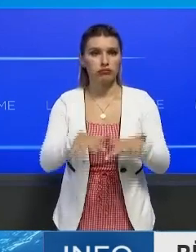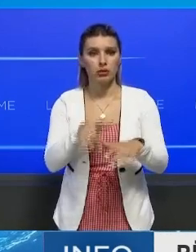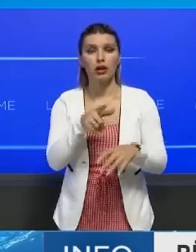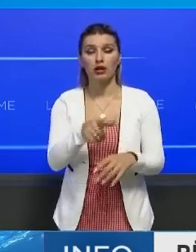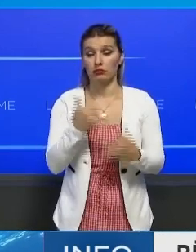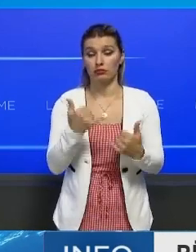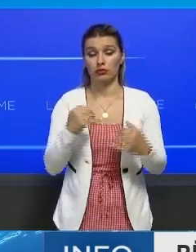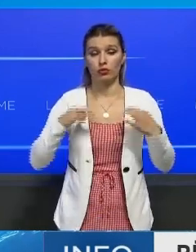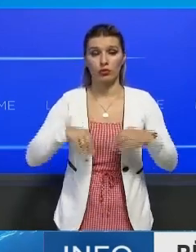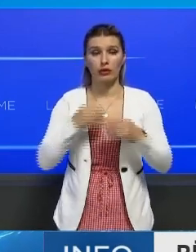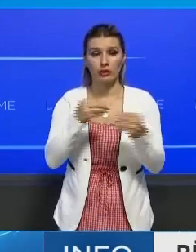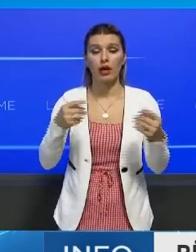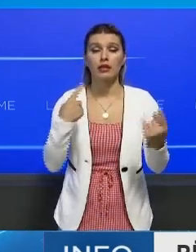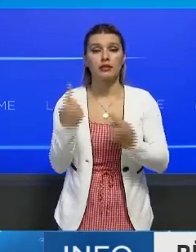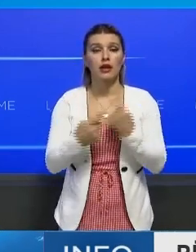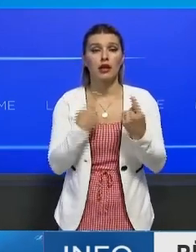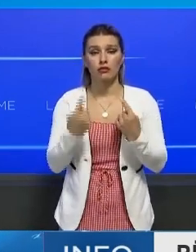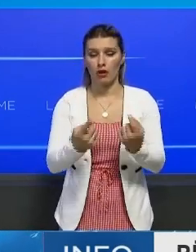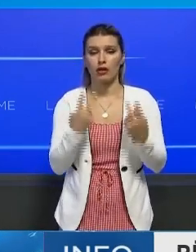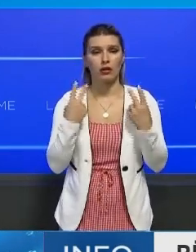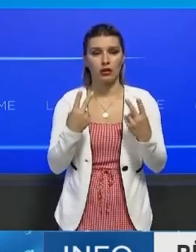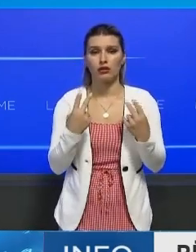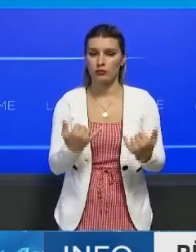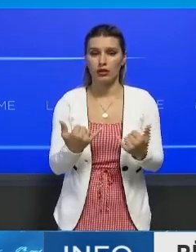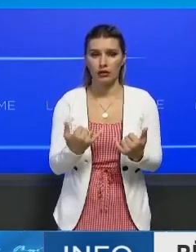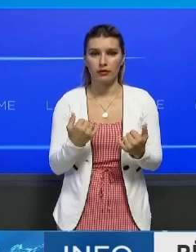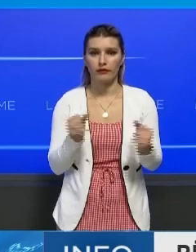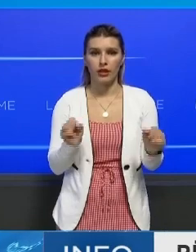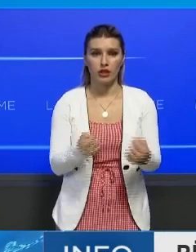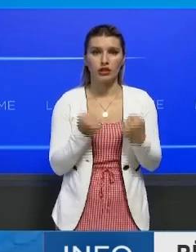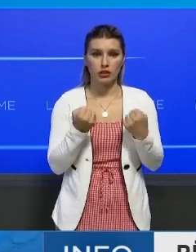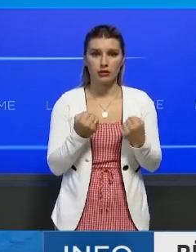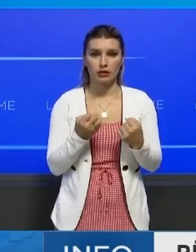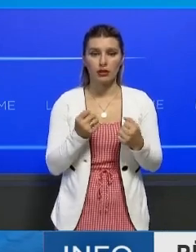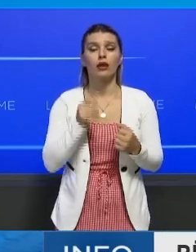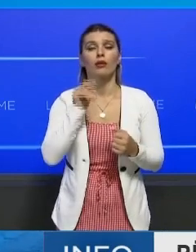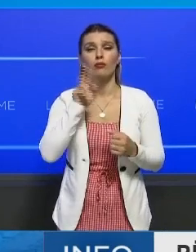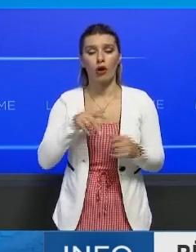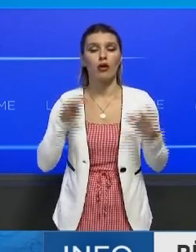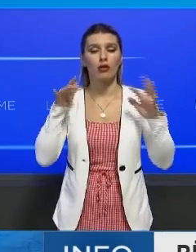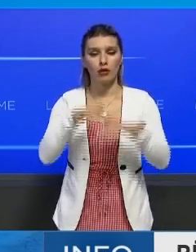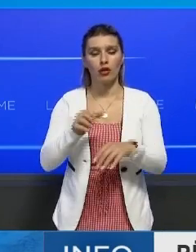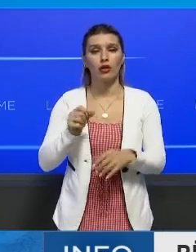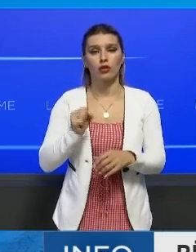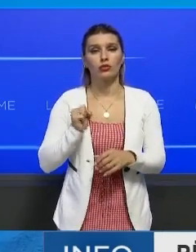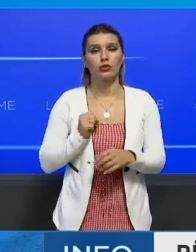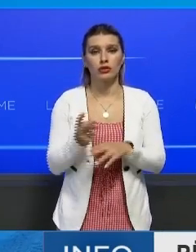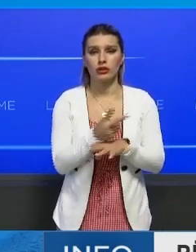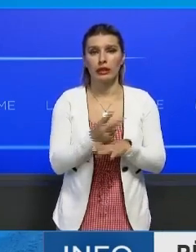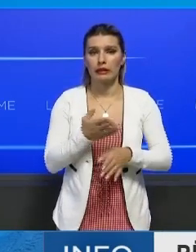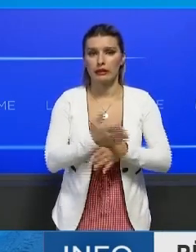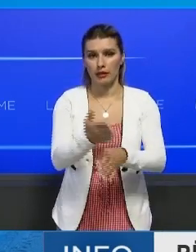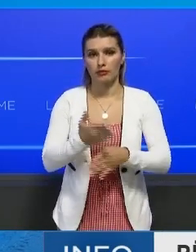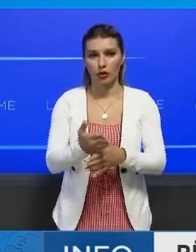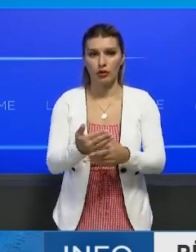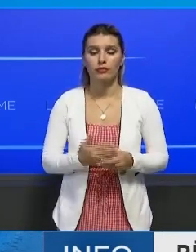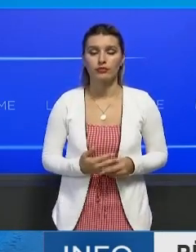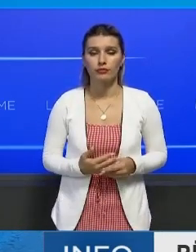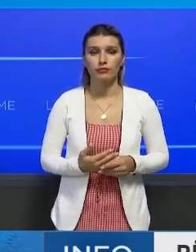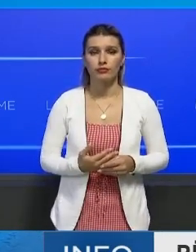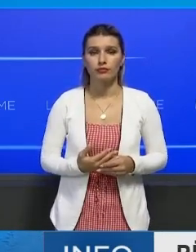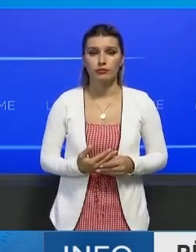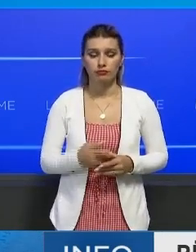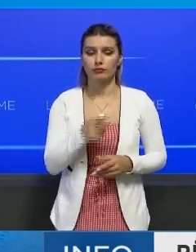shteti ka shpallur gjendjen e jashtëzakonshme, ndërsa në veprim është vënë edhe garda kombëtare. Autoritetet kanë thënë